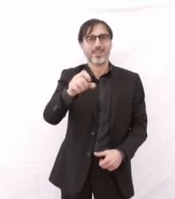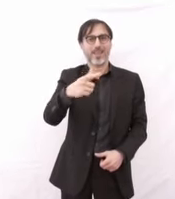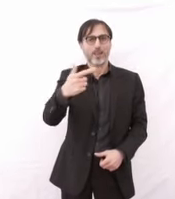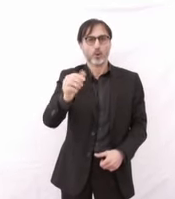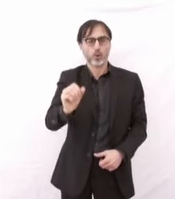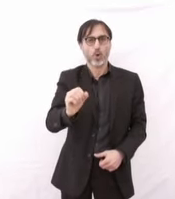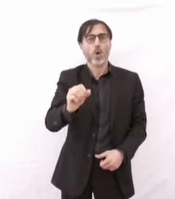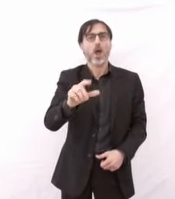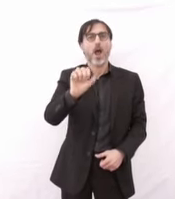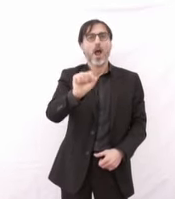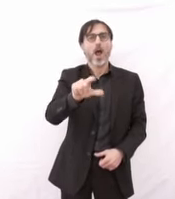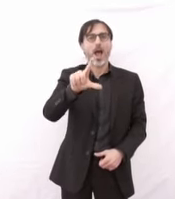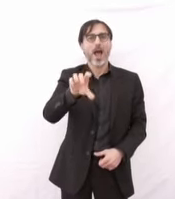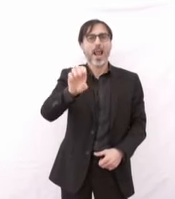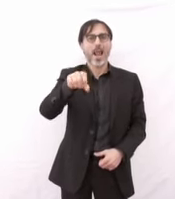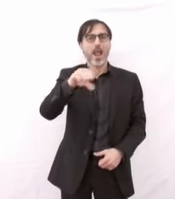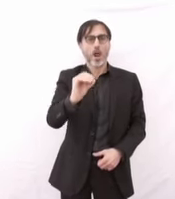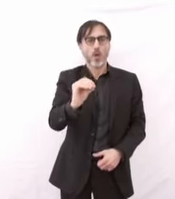Cosimo Aleo,